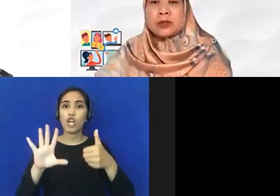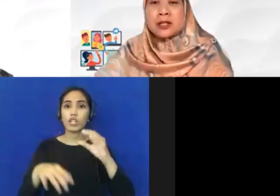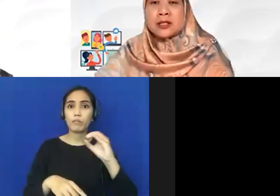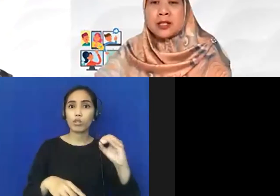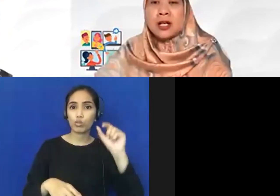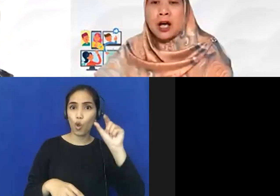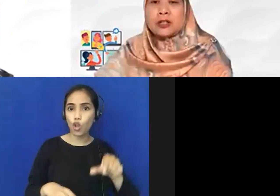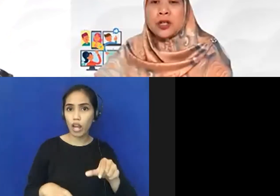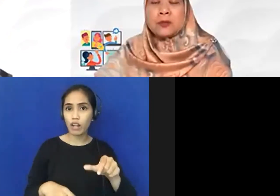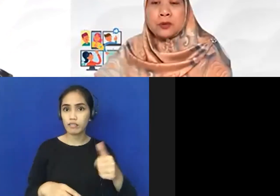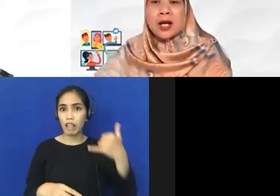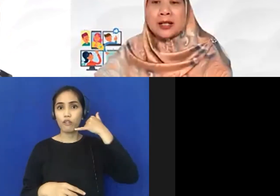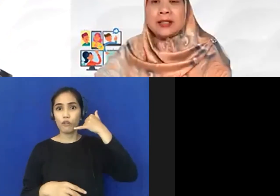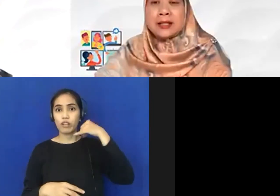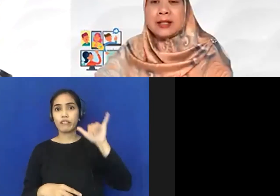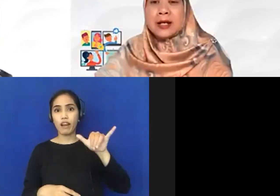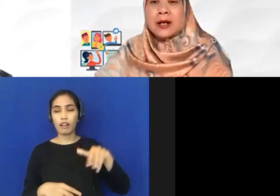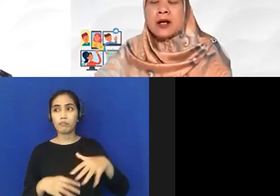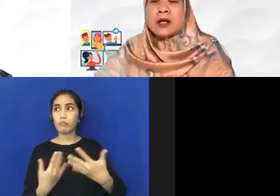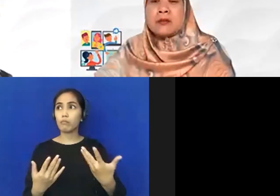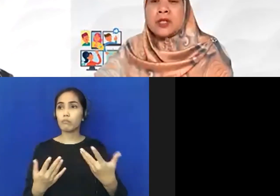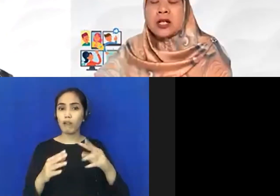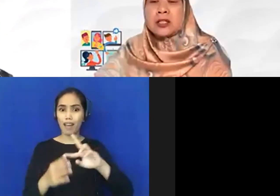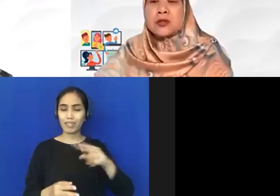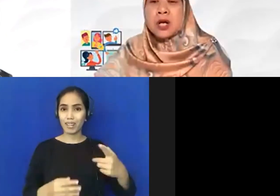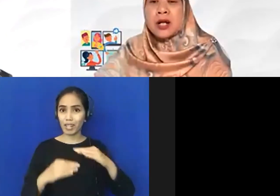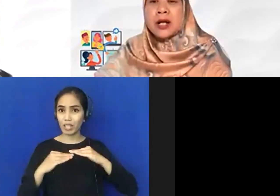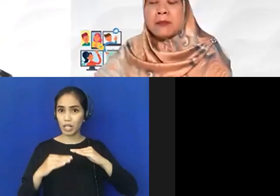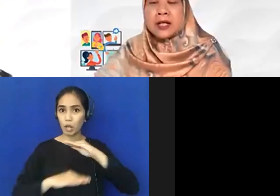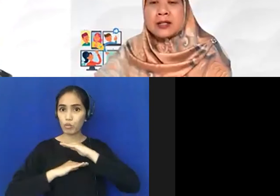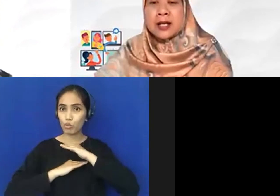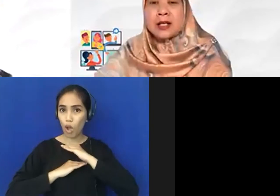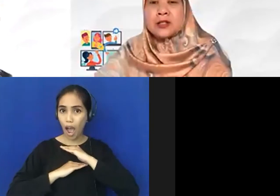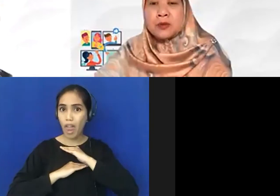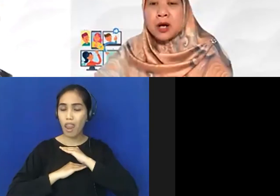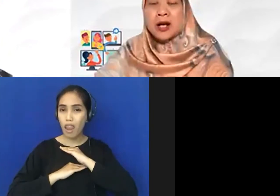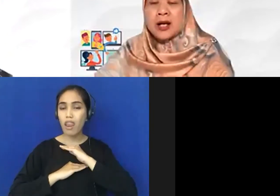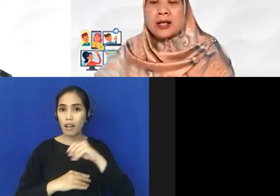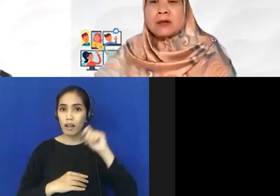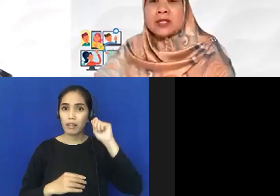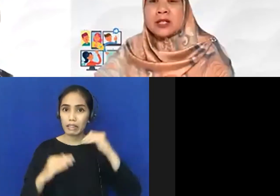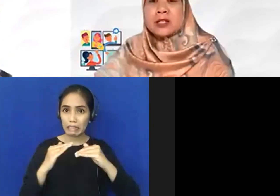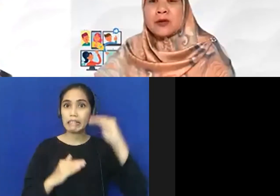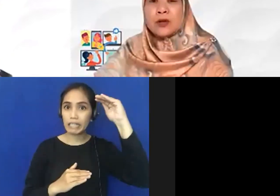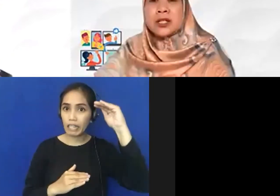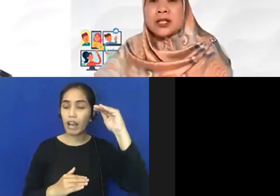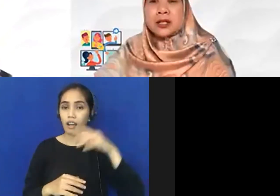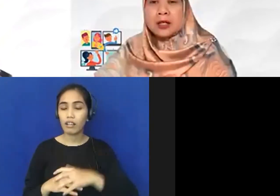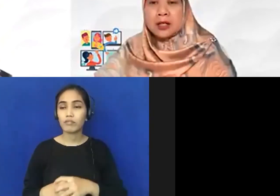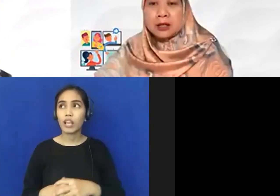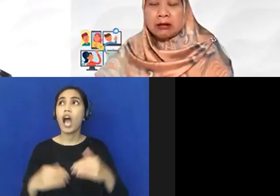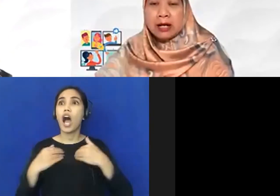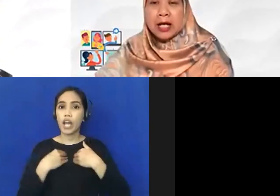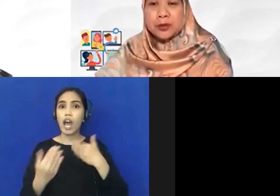yang berkonsultasi. Artinya kebutuhannya tinggi ya. Kemudian kita juga ada aplikasi Sehat Jiwa yang bisa di-download